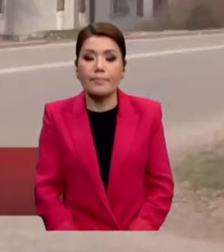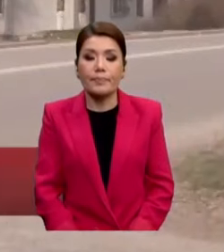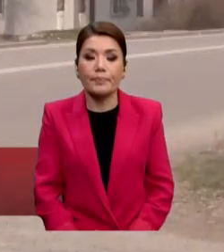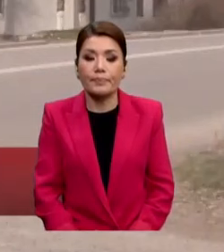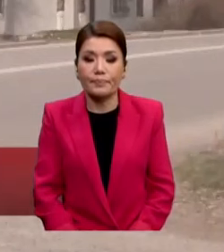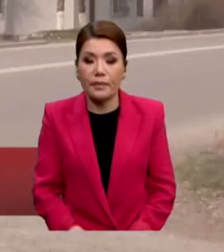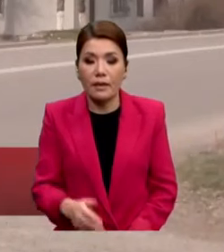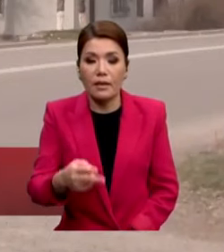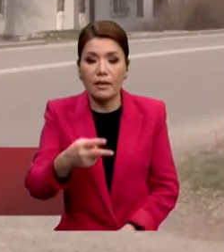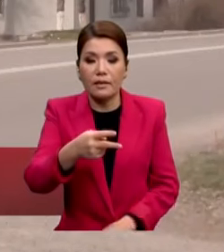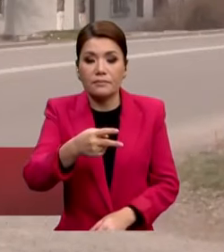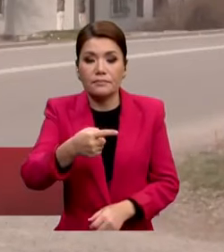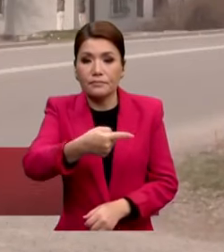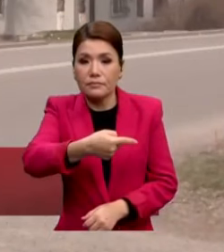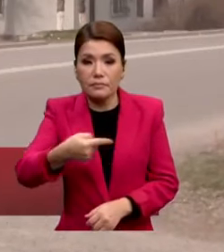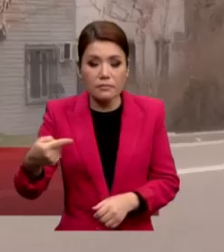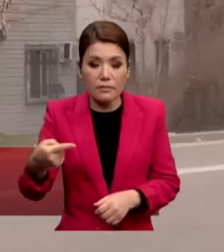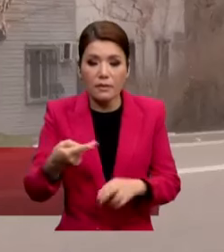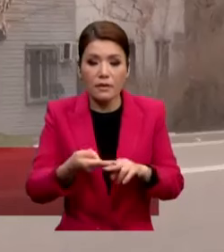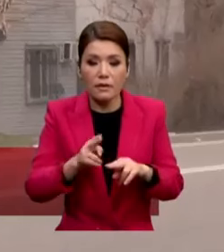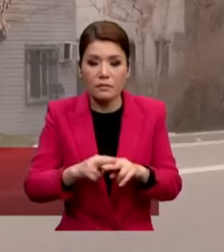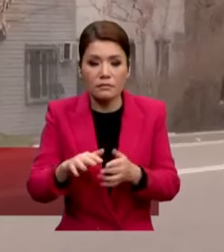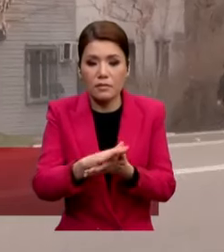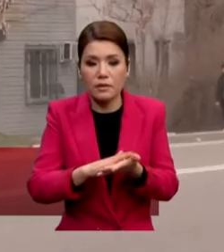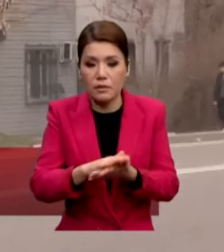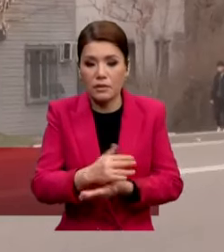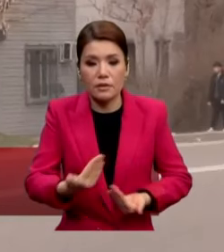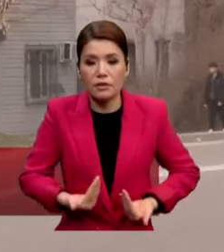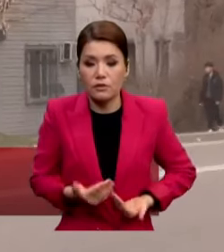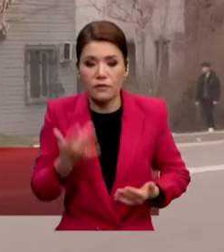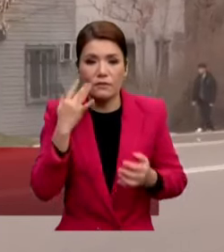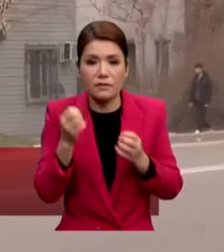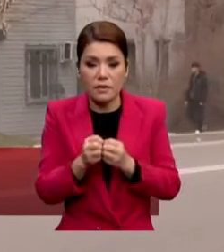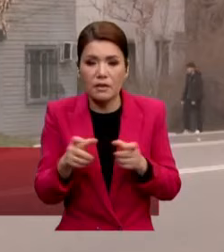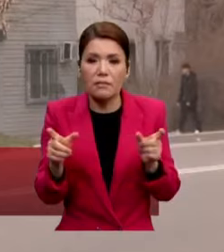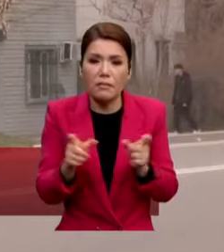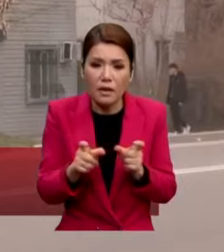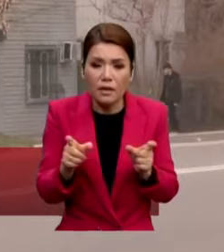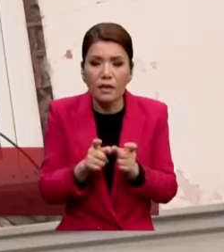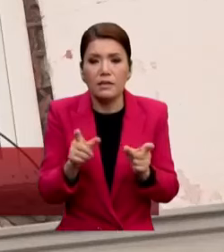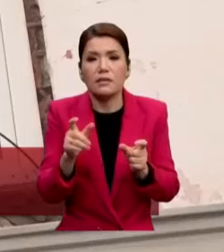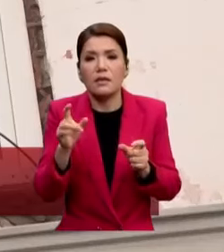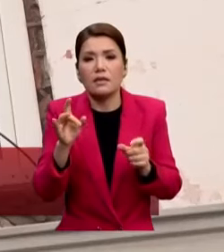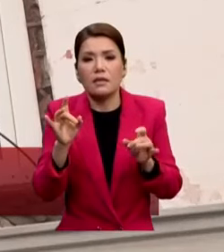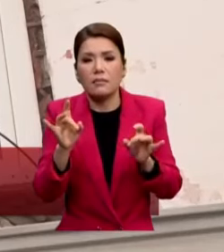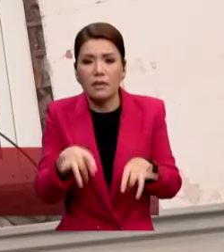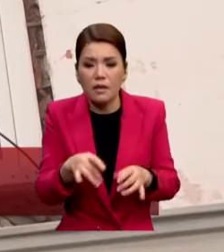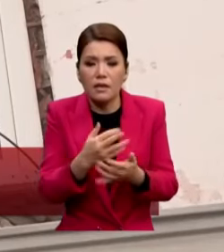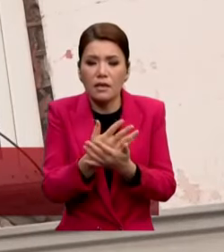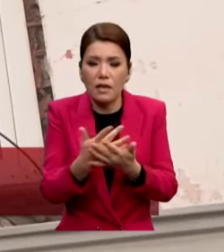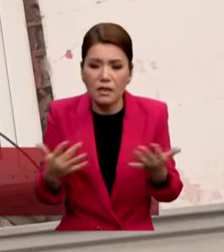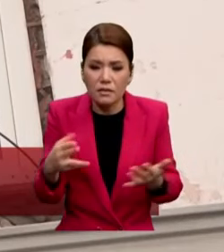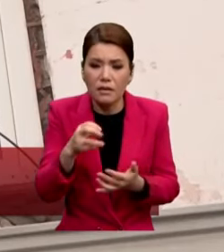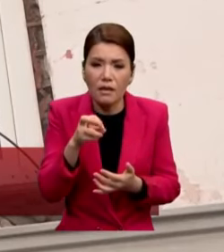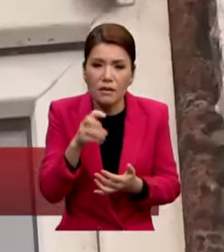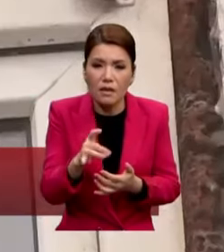На первых этажах в многоэтажках Шымкента уже давно никто не живет. В них работают салоны красоты, аптеки, кафе, донерные, магазины. А